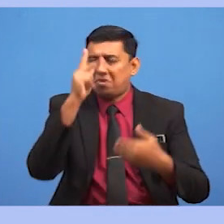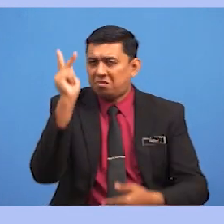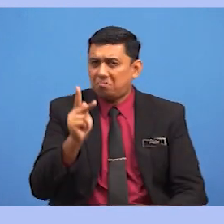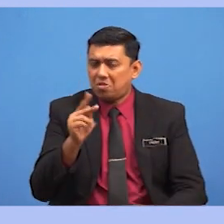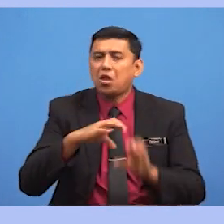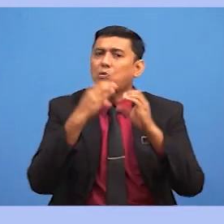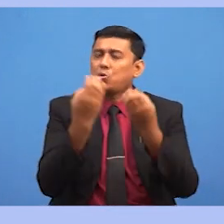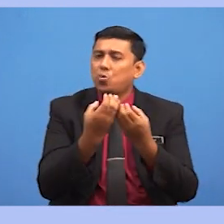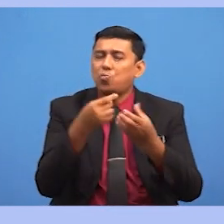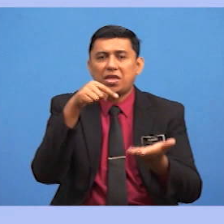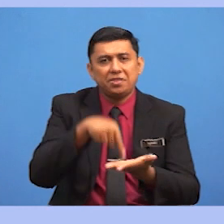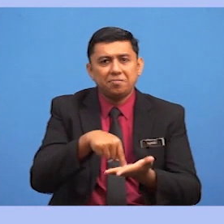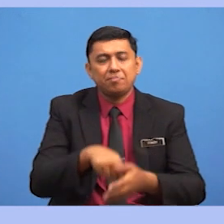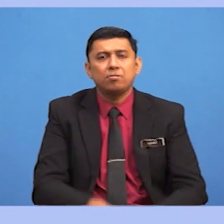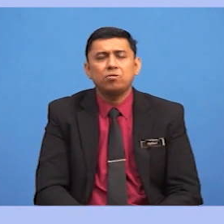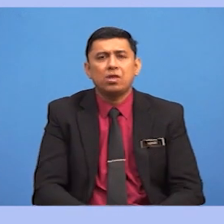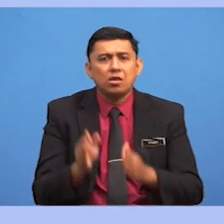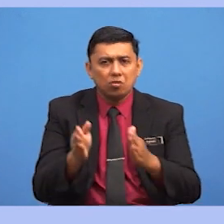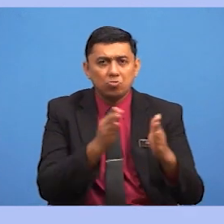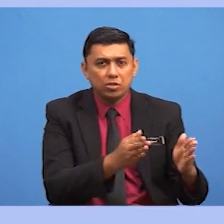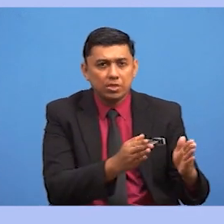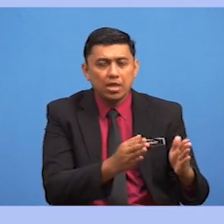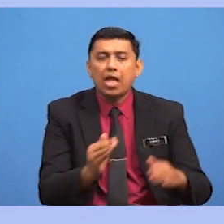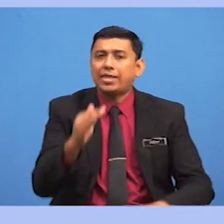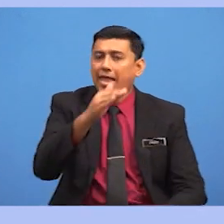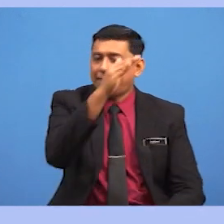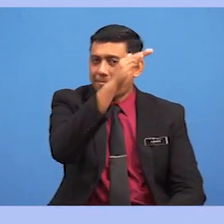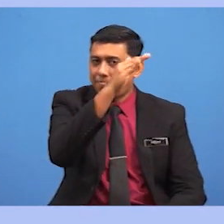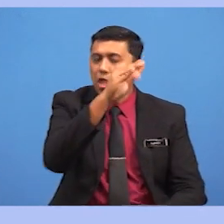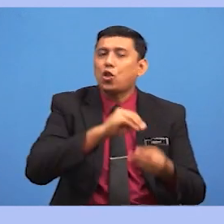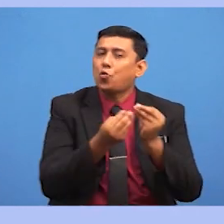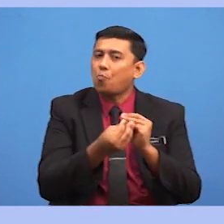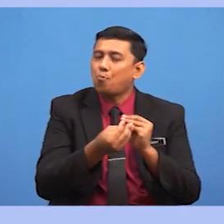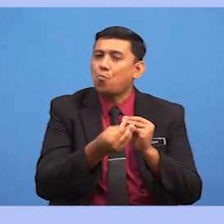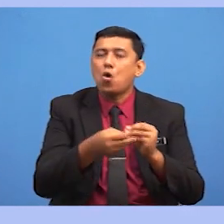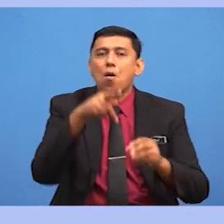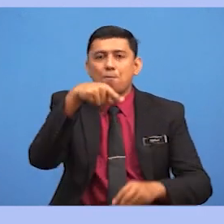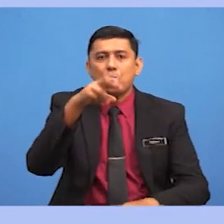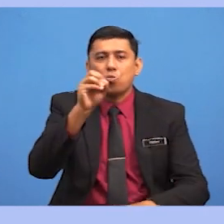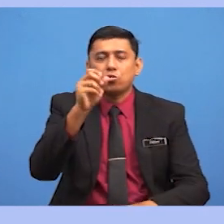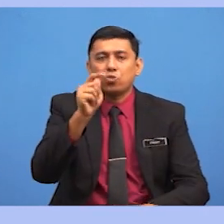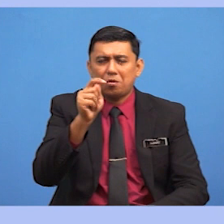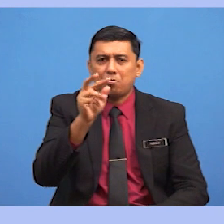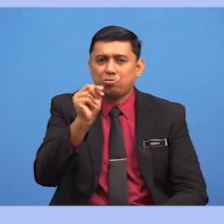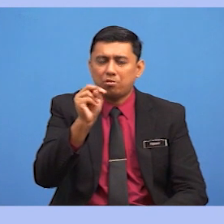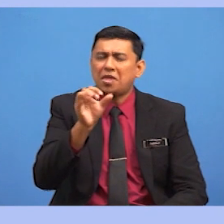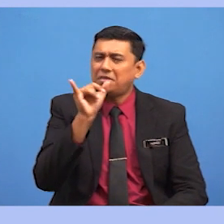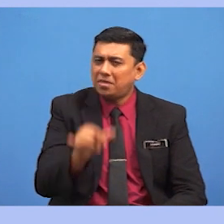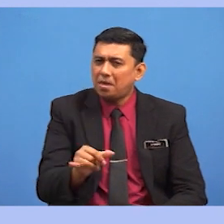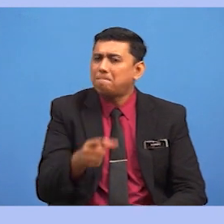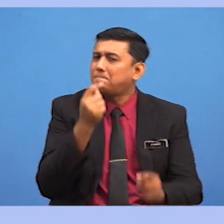unsur-unsur dalam kumpulan ini disusun mengikut tertib menaik nombor proton? Ya, tepat